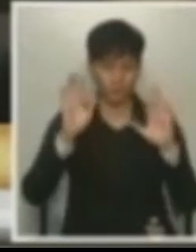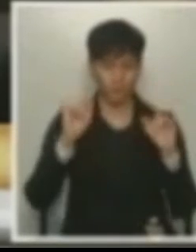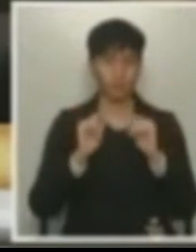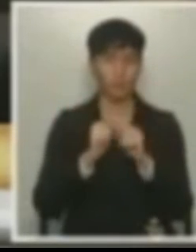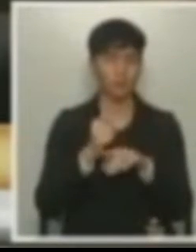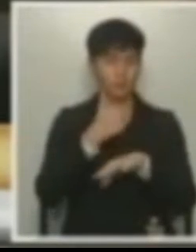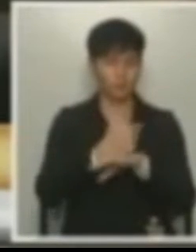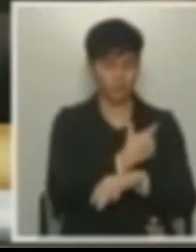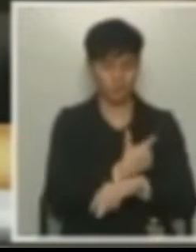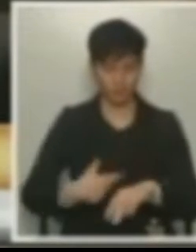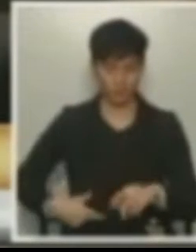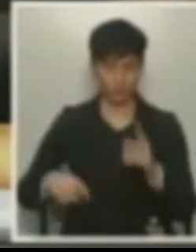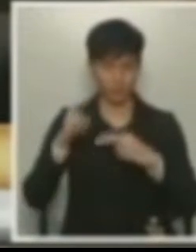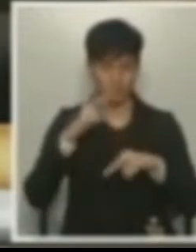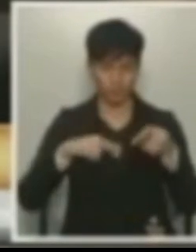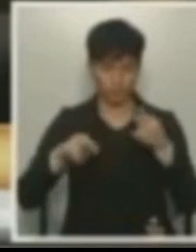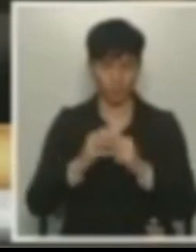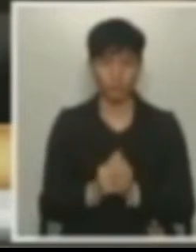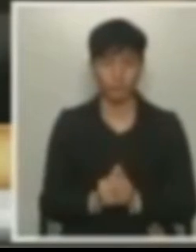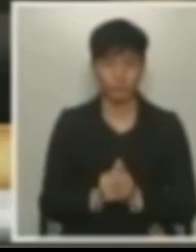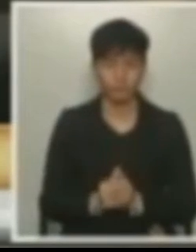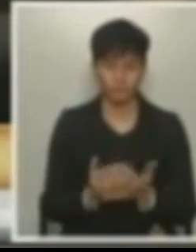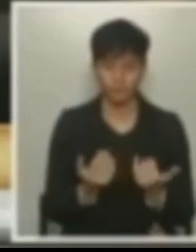ประมุขและอยู่ใต้รัฐธรรมนูญนะครับ